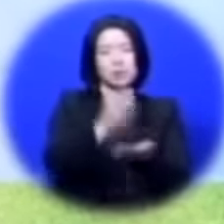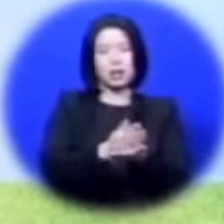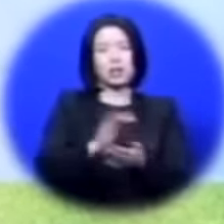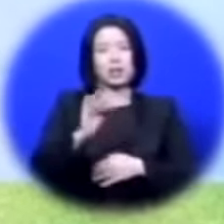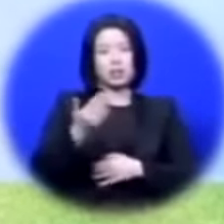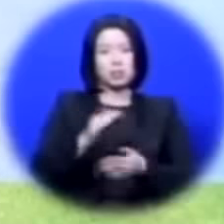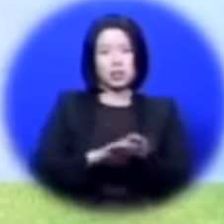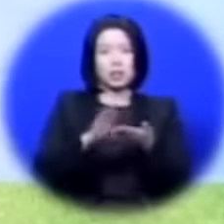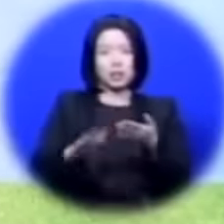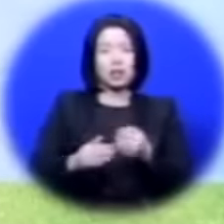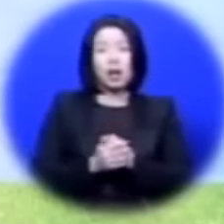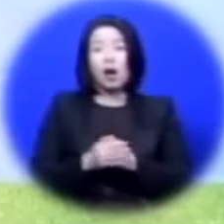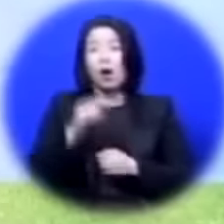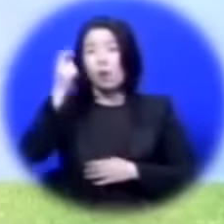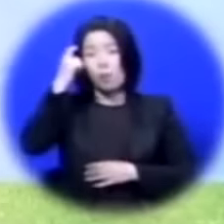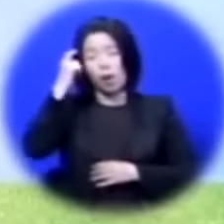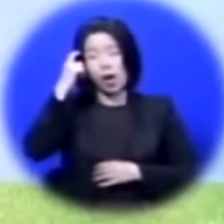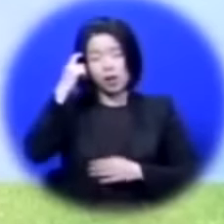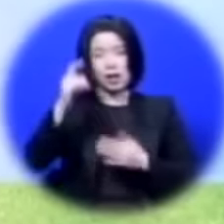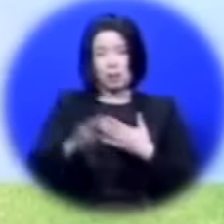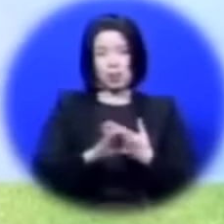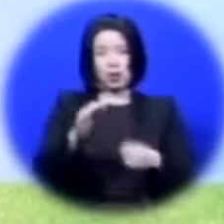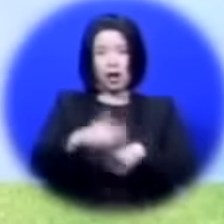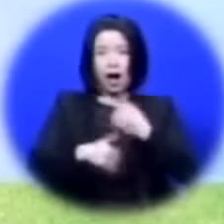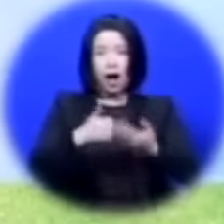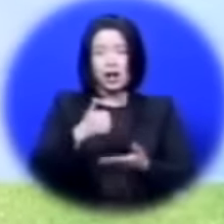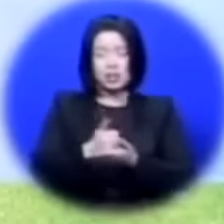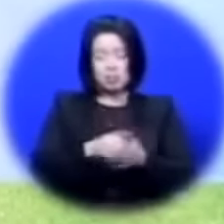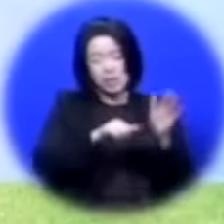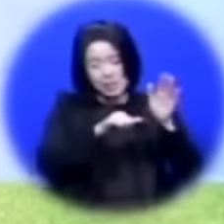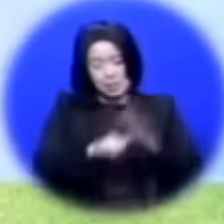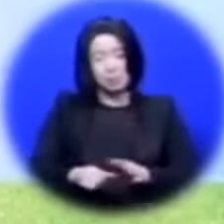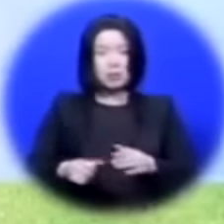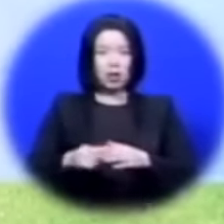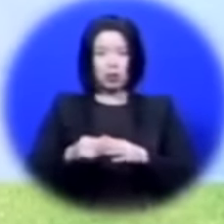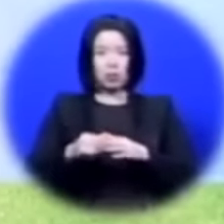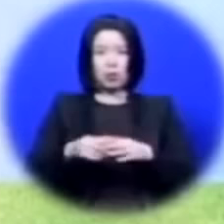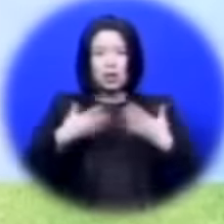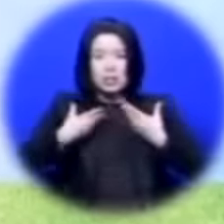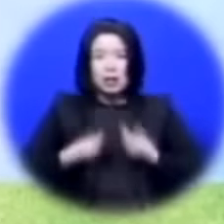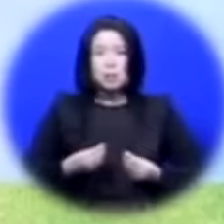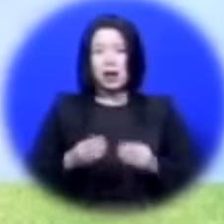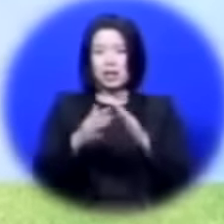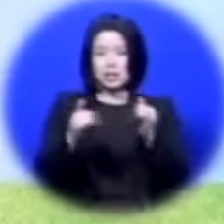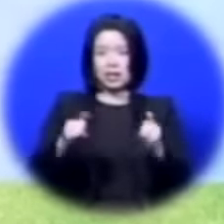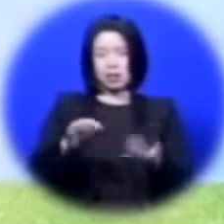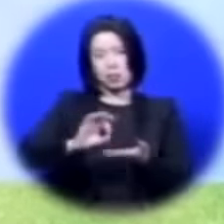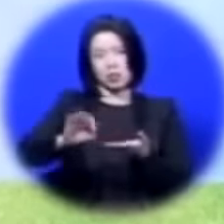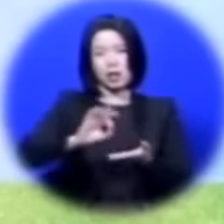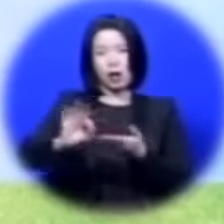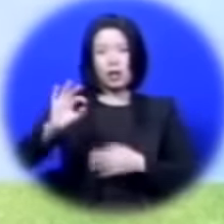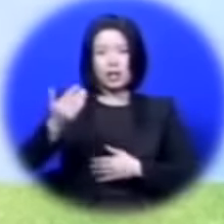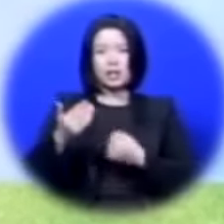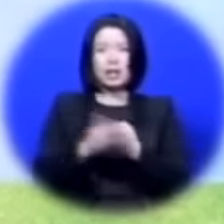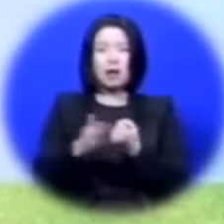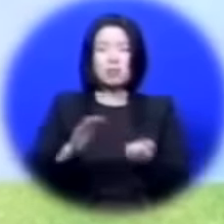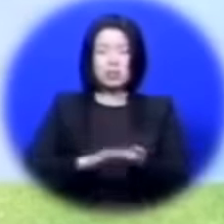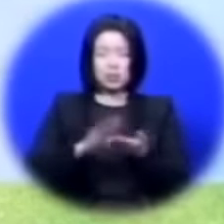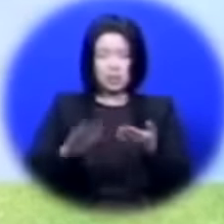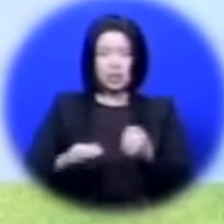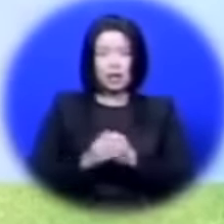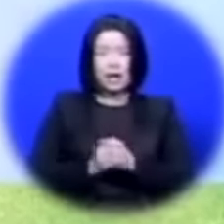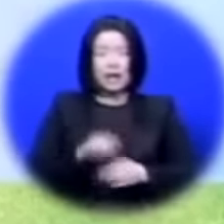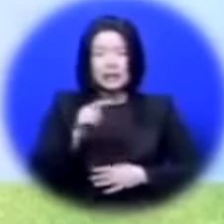됩니다 왜냐하면 하나님은 실패하고 절망한 사람을 쓰시기 때문에